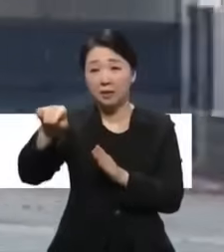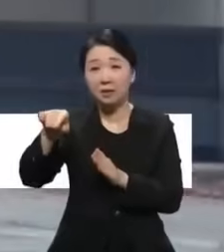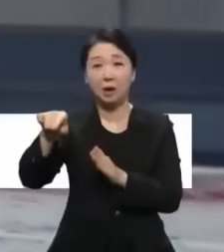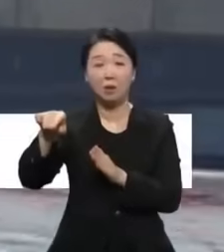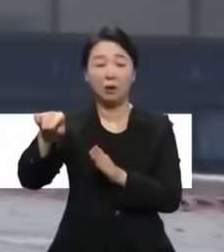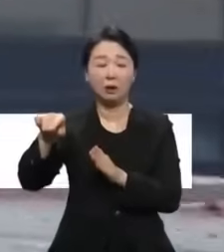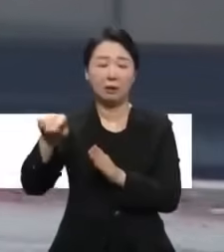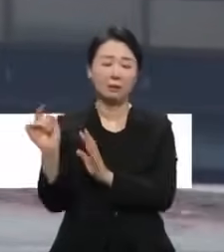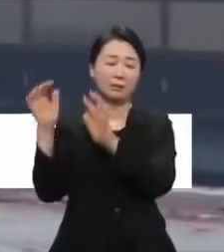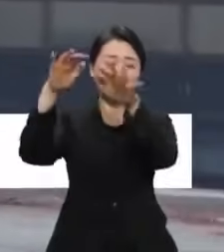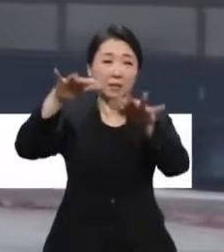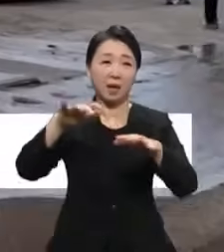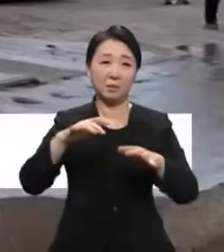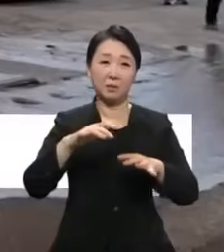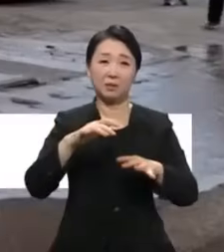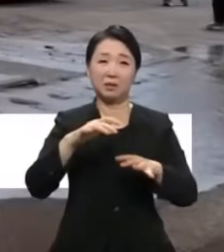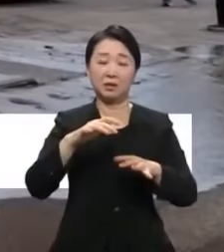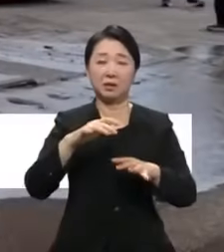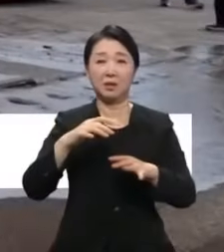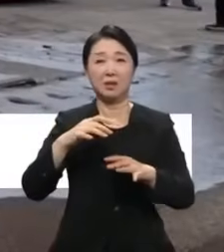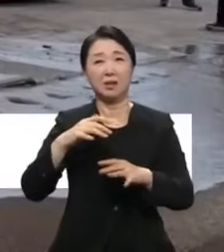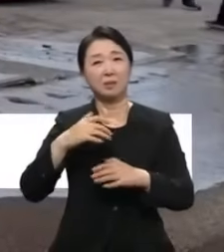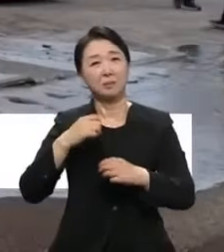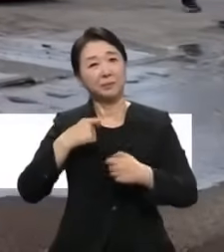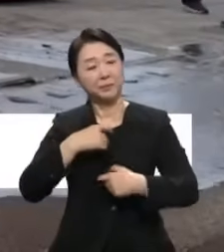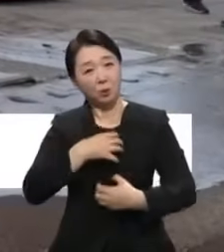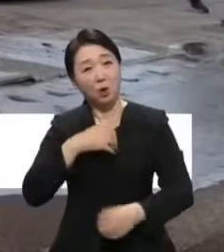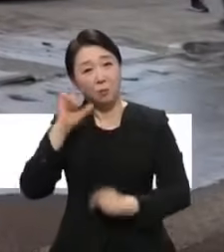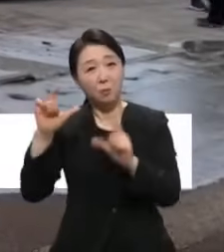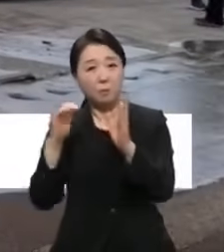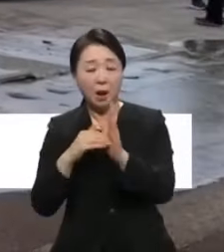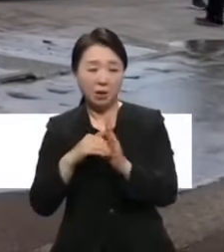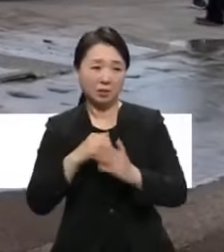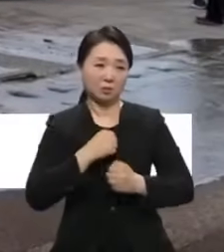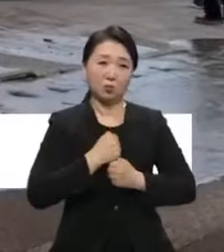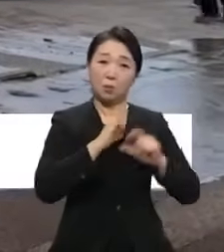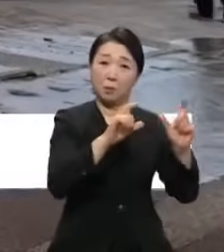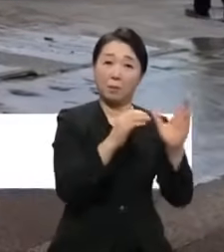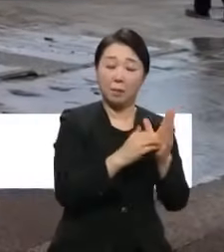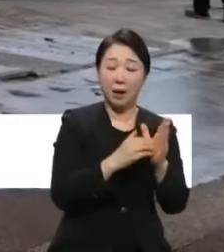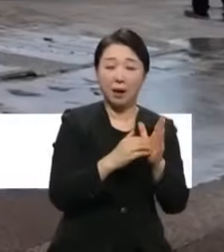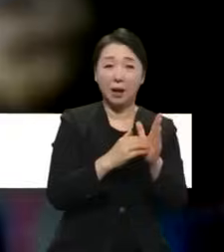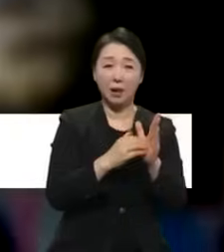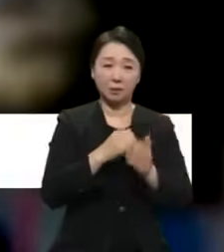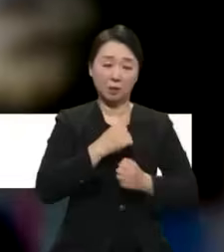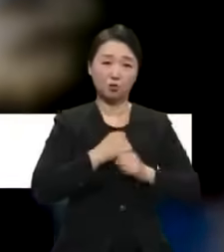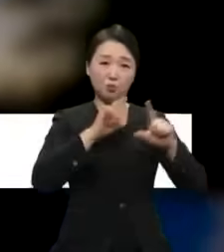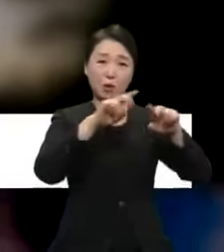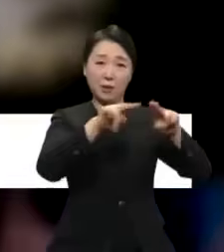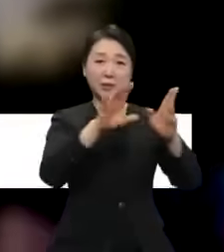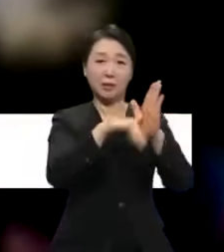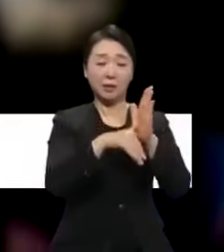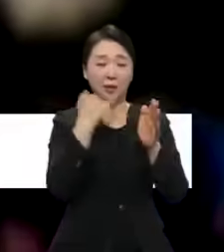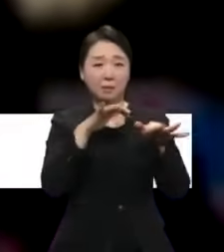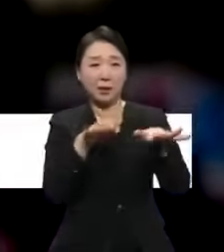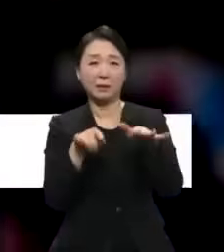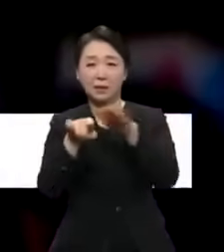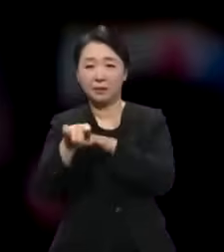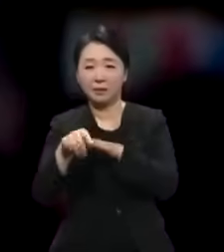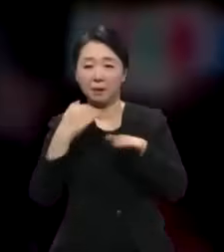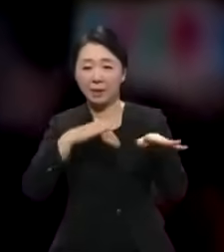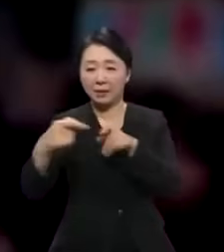경보를 주의보로 하향 조정했지만 주의보가 완전히 해제될 때까지 바다에 들어가거나 해안에